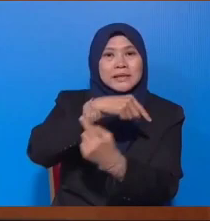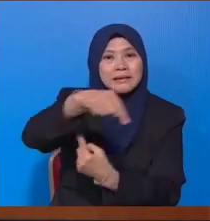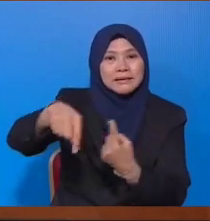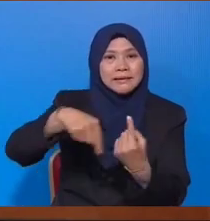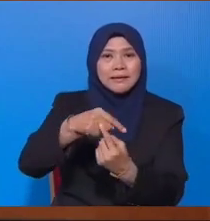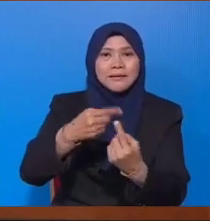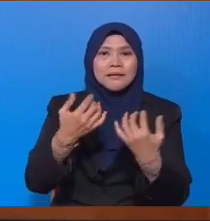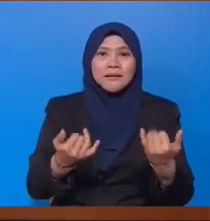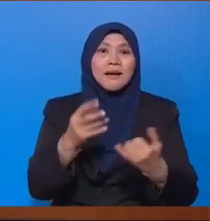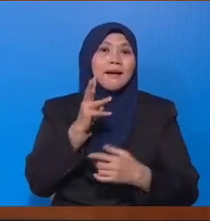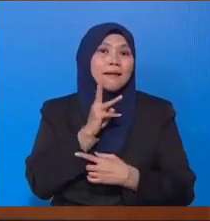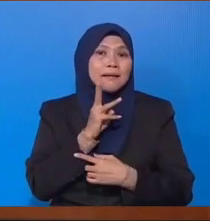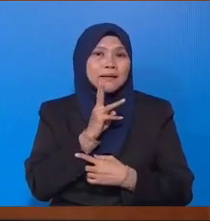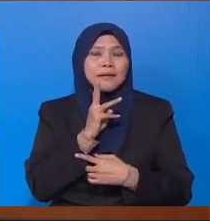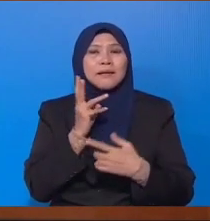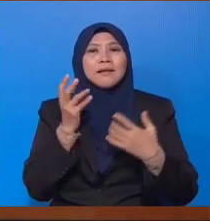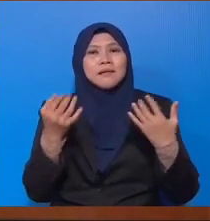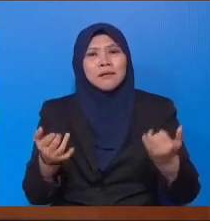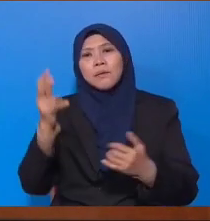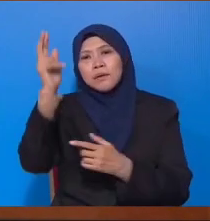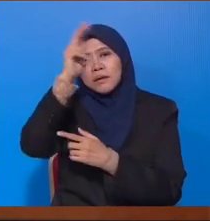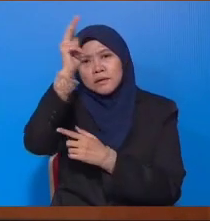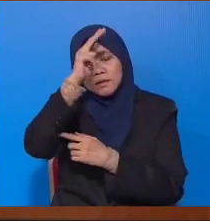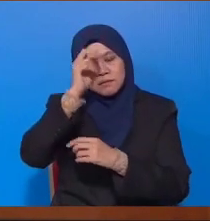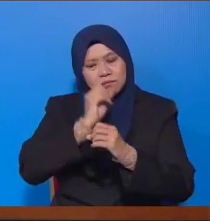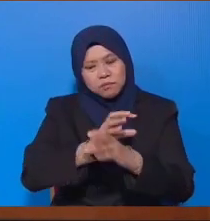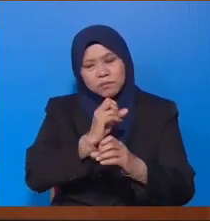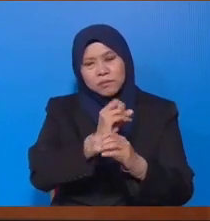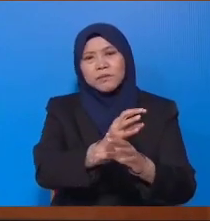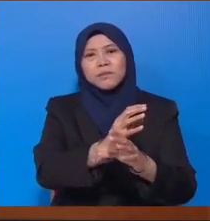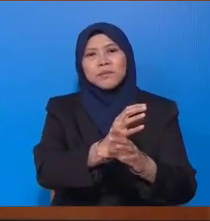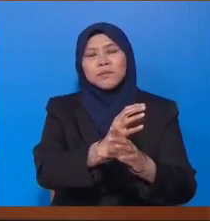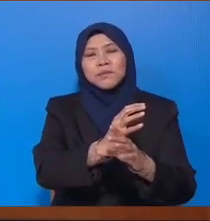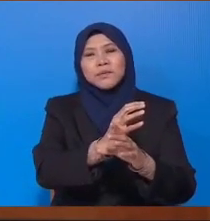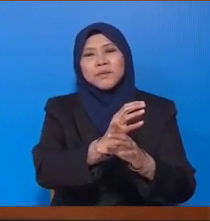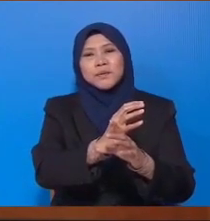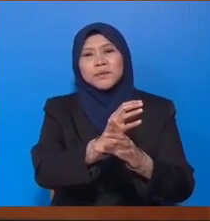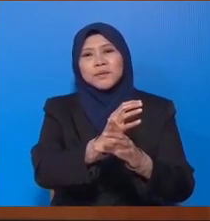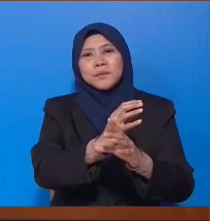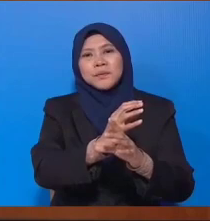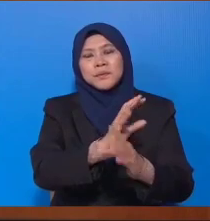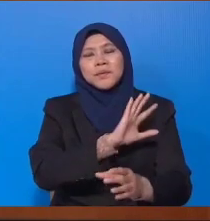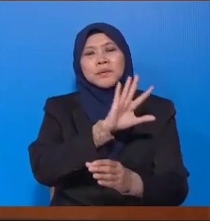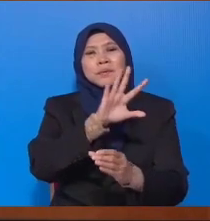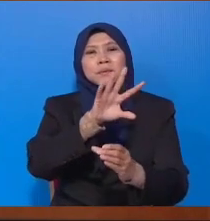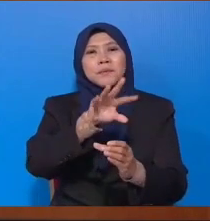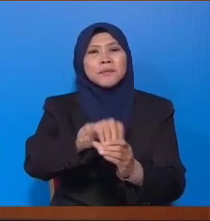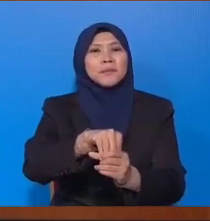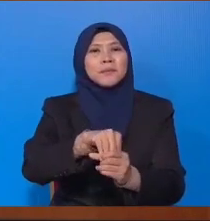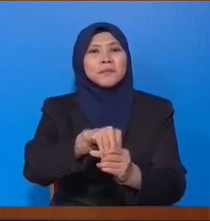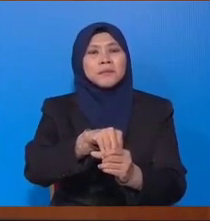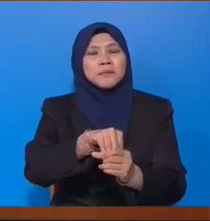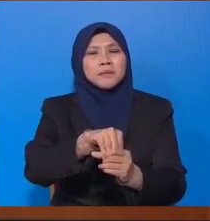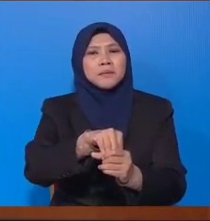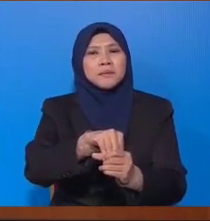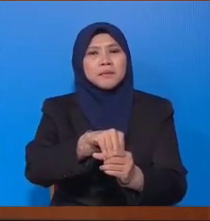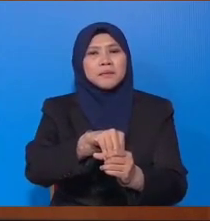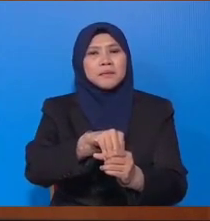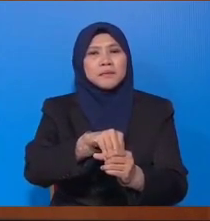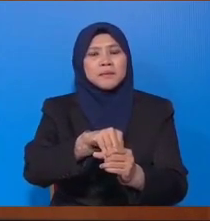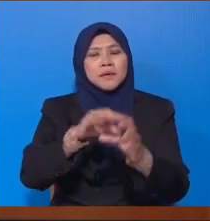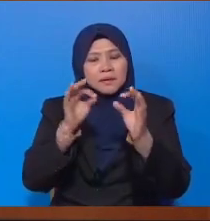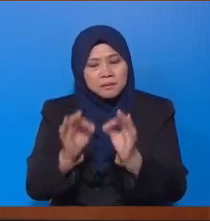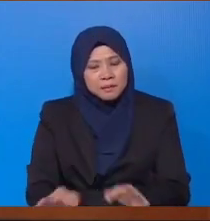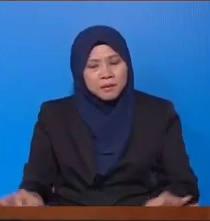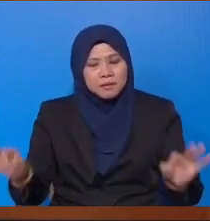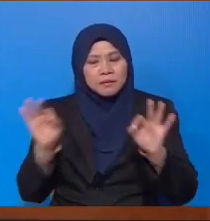kerajaan telah melaksanakan sebanyak inisiatif sebanyak yang melibatkan kepentingan